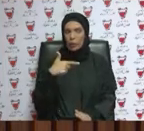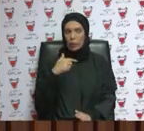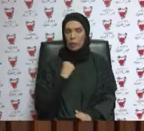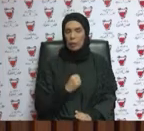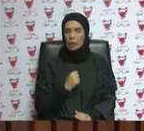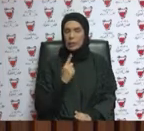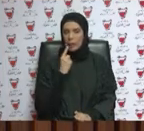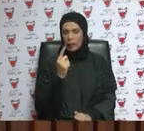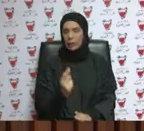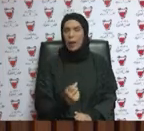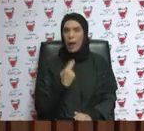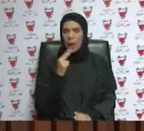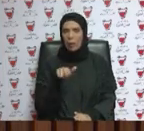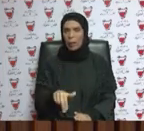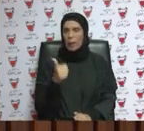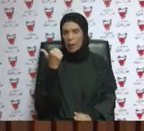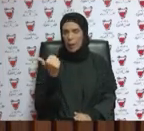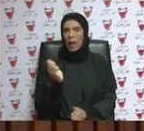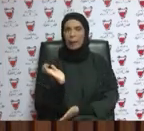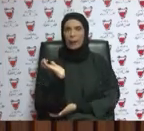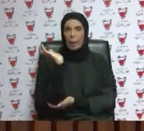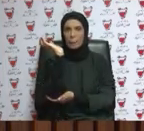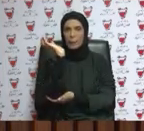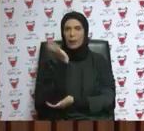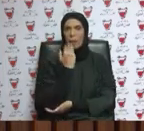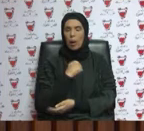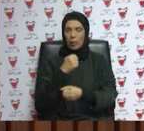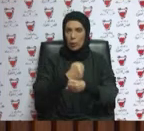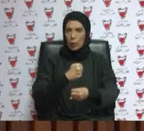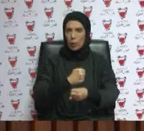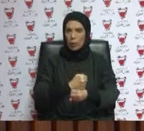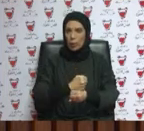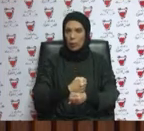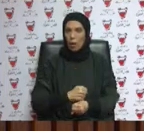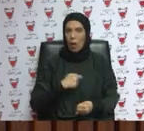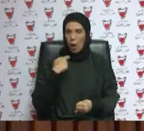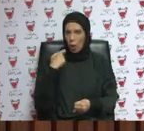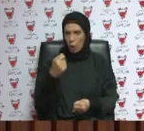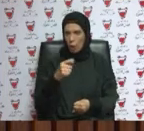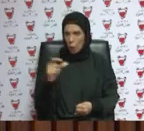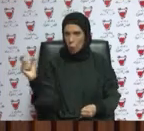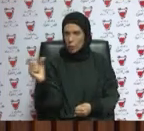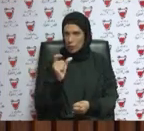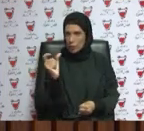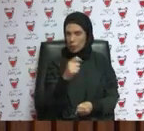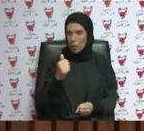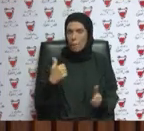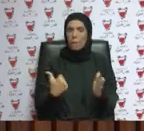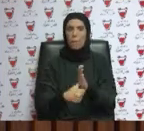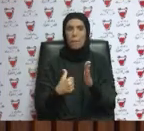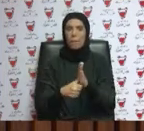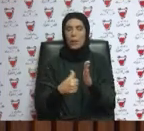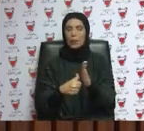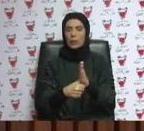2006 بشأن التأمين ضد التعطل يقضي بسداد أجور العمال البحرينيين المؤمن عليهم